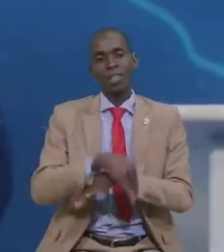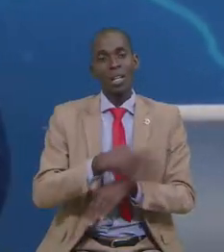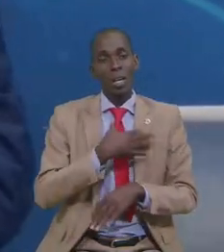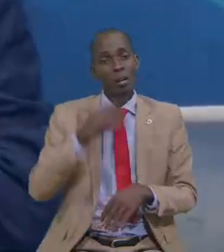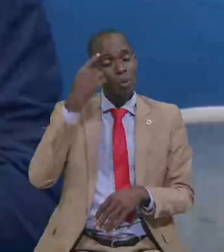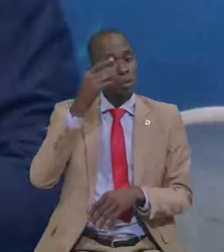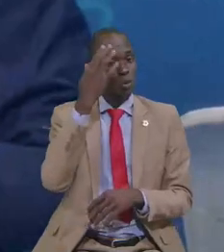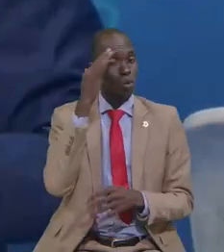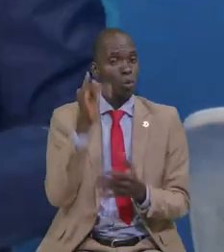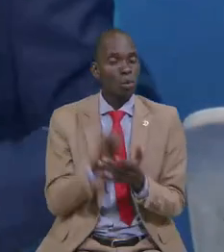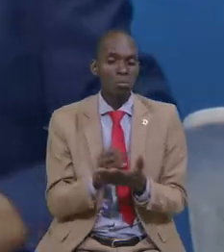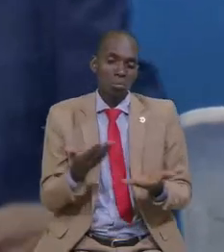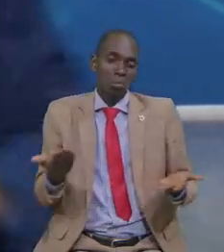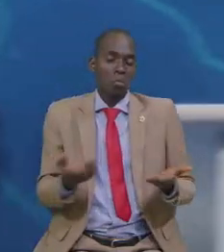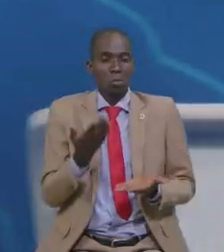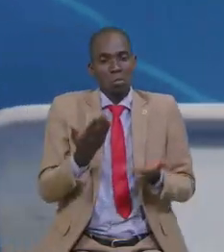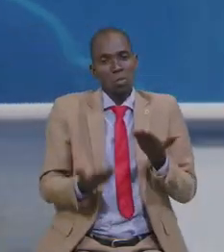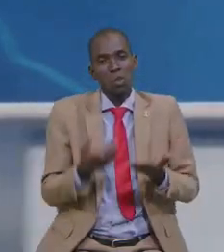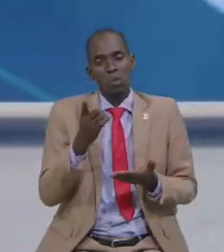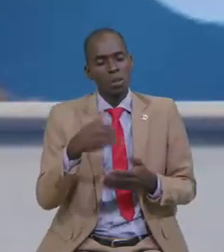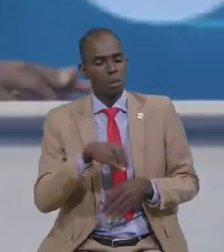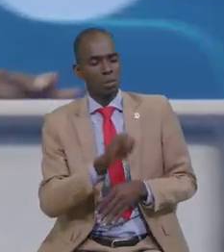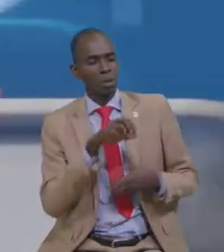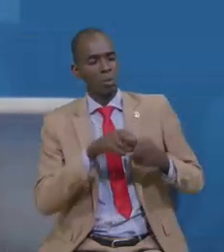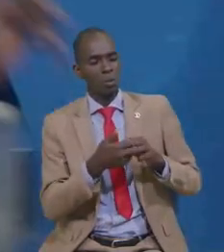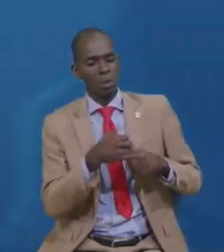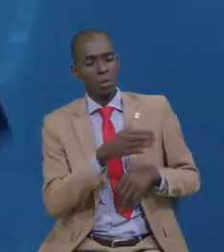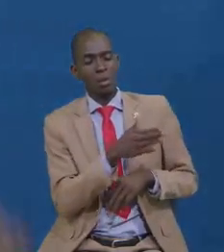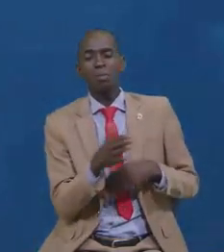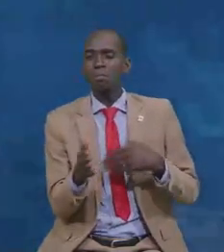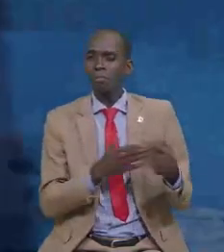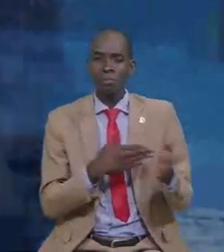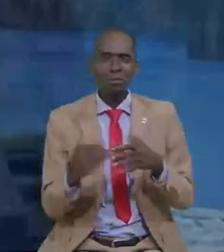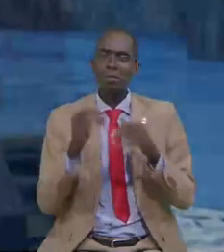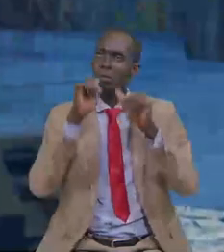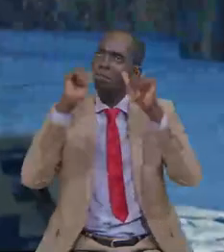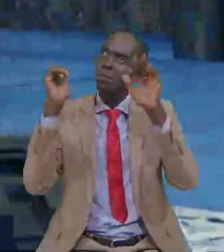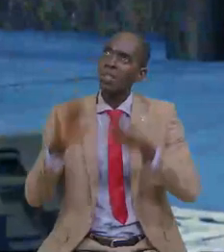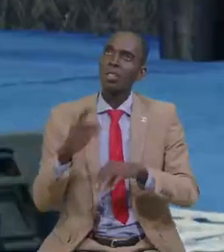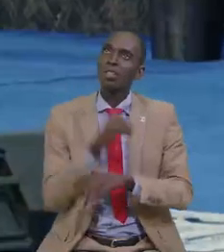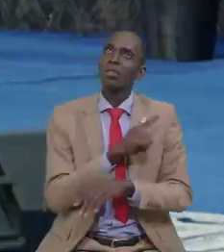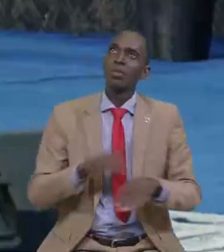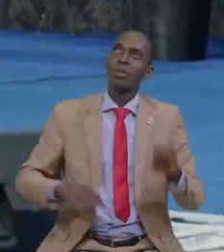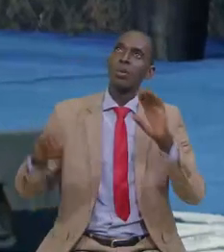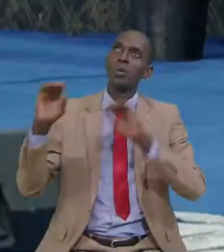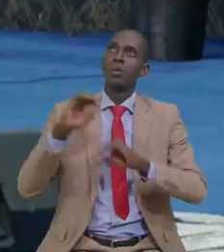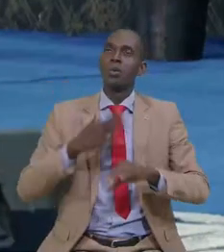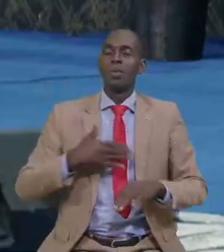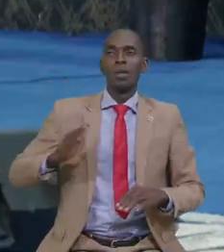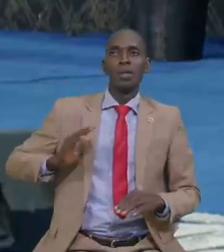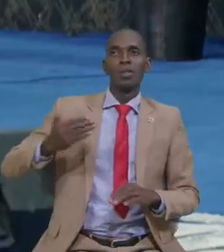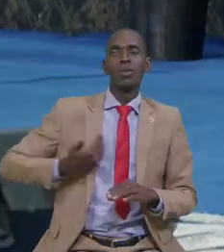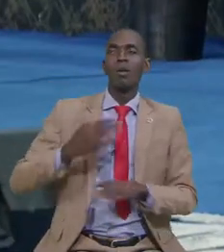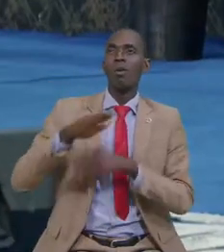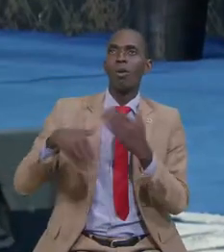s'écrouler ce soir. Parce que vous savez cela, quoi que vous les voyez de vous, vous dites, mon âme bénit